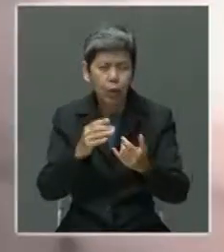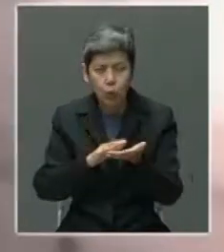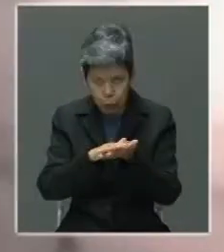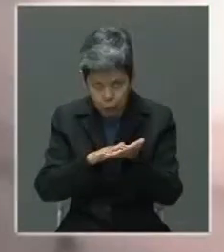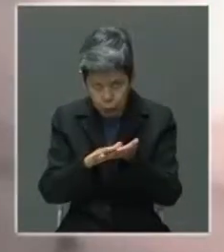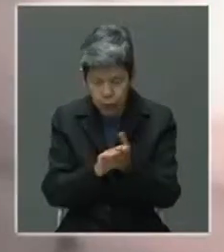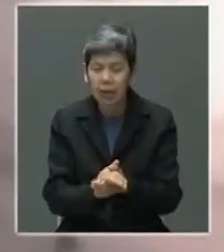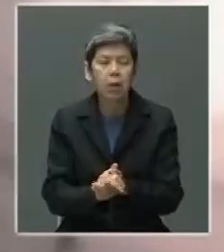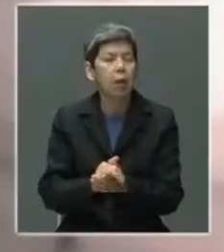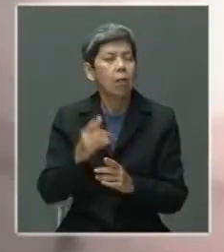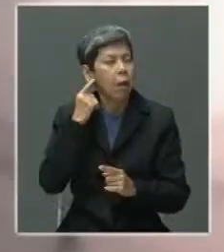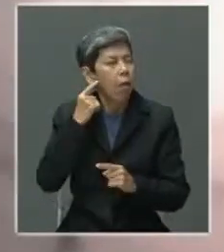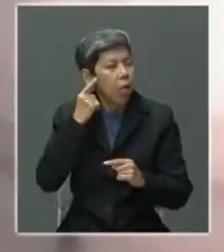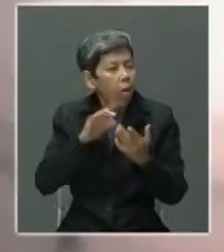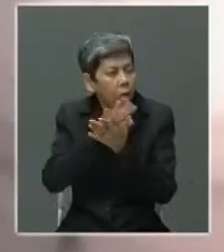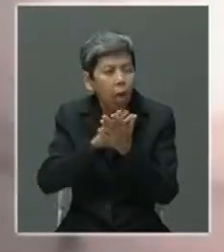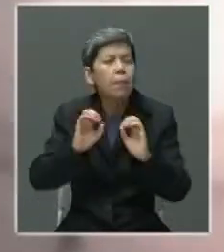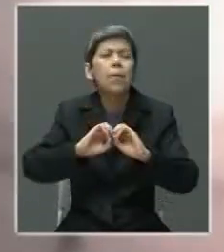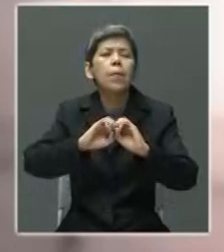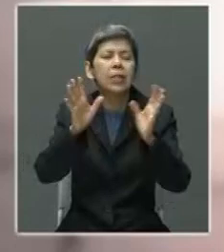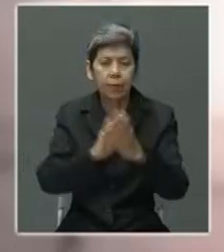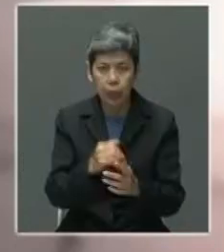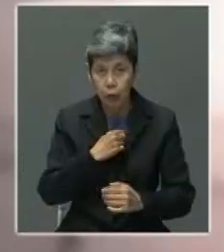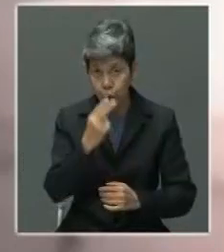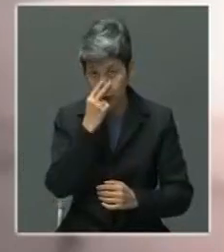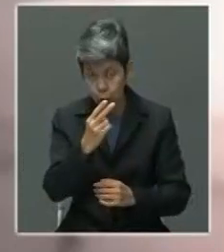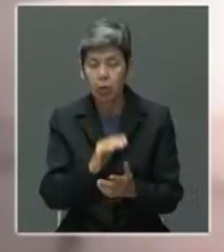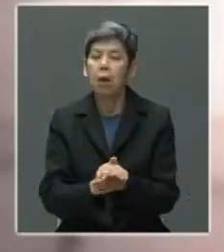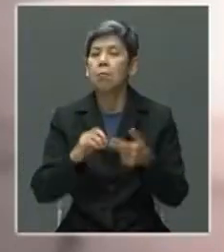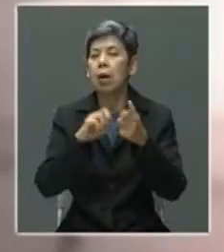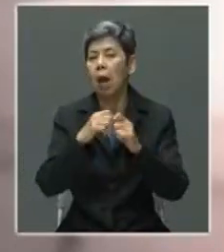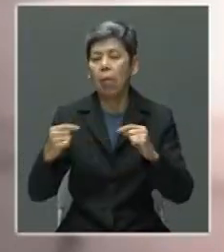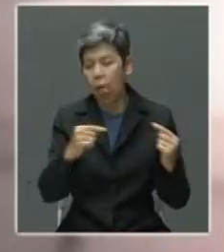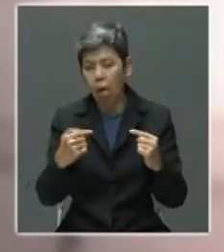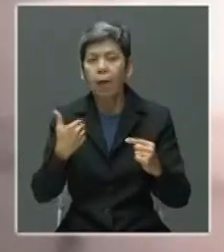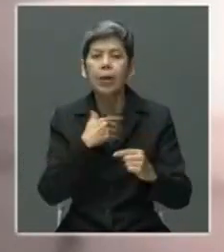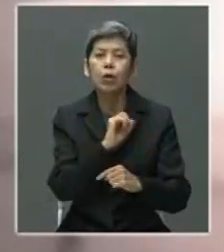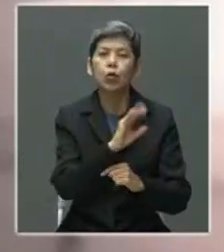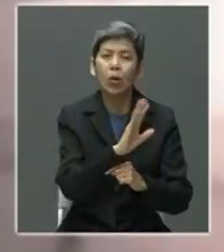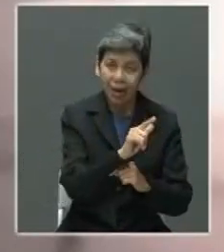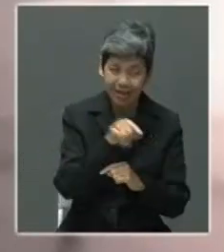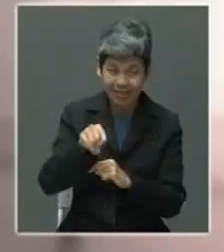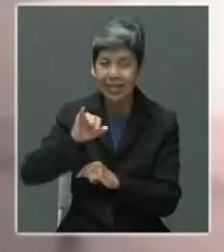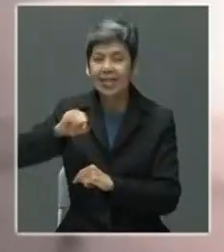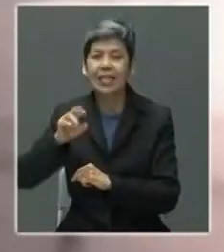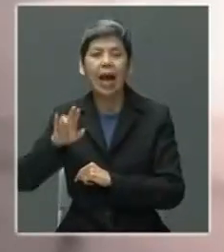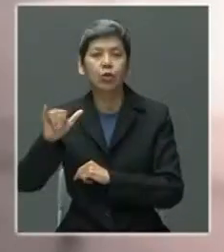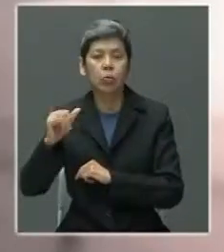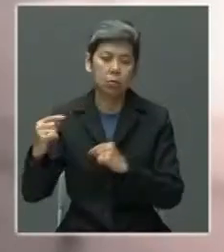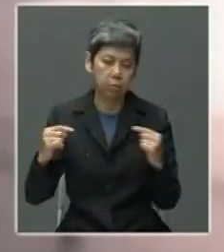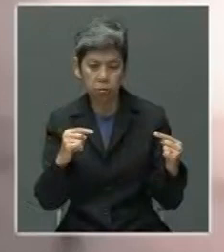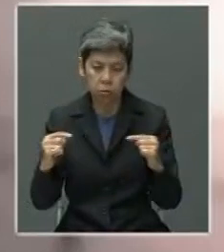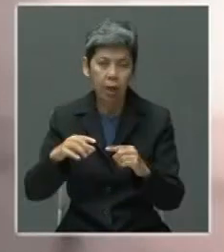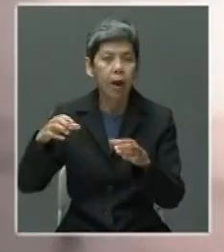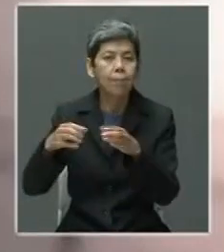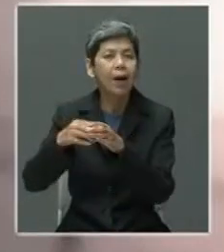ครับสัญญาณไม่ค่อยดีเดี๋ยวจะฟังกันไม่ชัดเจนไปดูวิวาทะที่เกิดขึ้นกันหน่อยนะฮะกับคุณสุชาติแล้วก็คุณจิรายุนะครับจากพรร